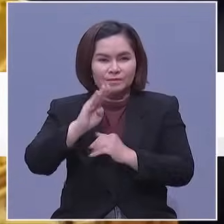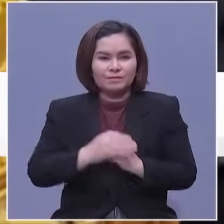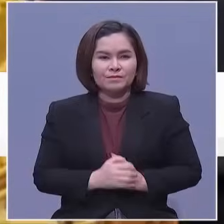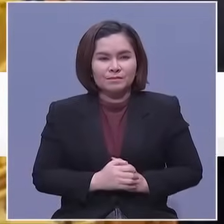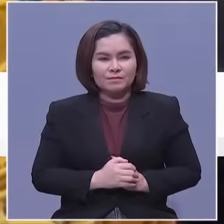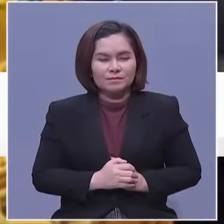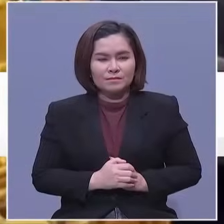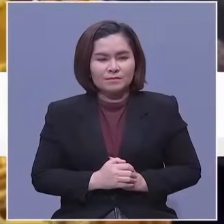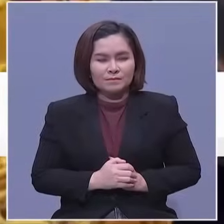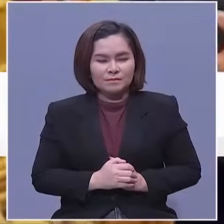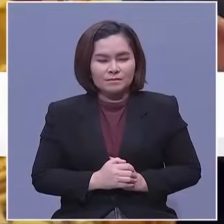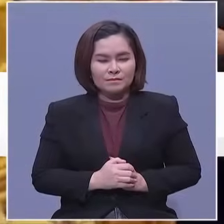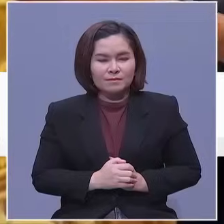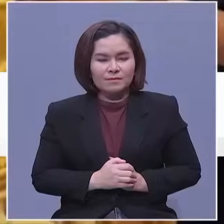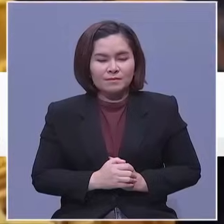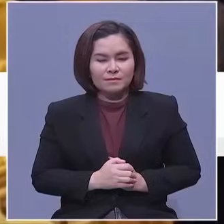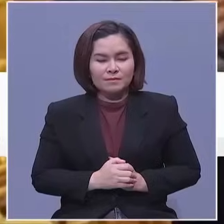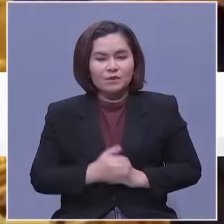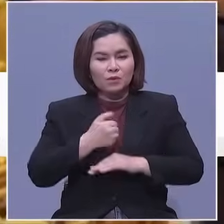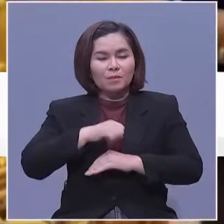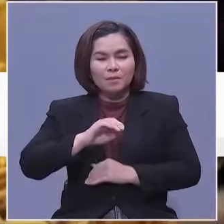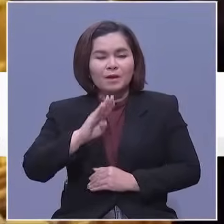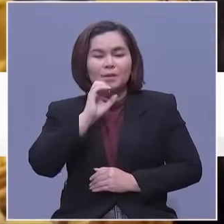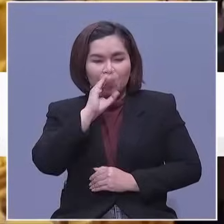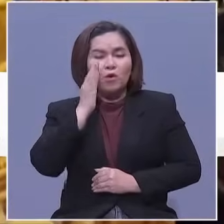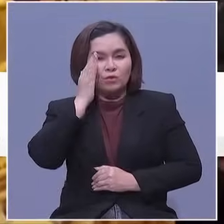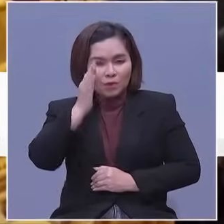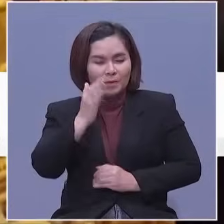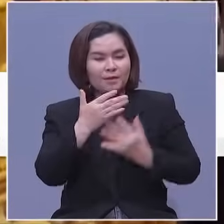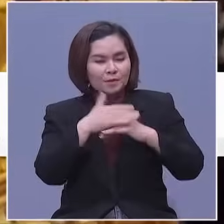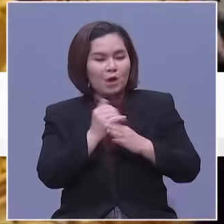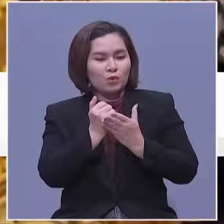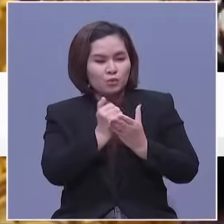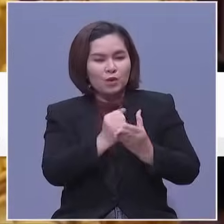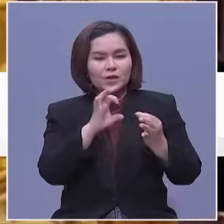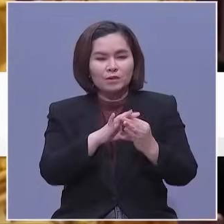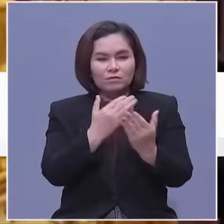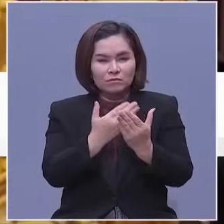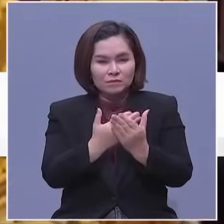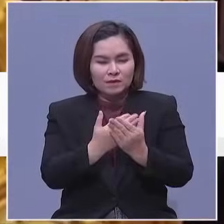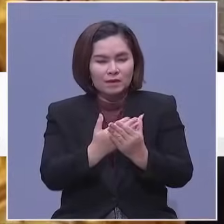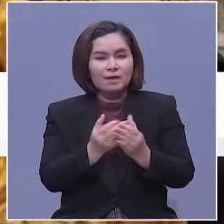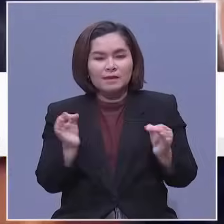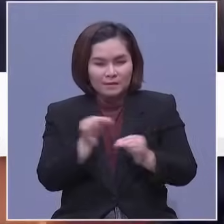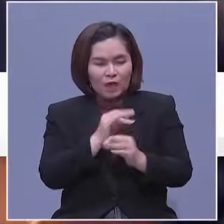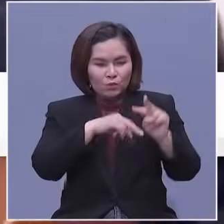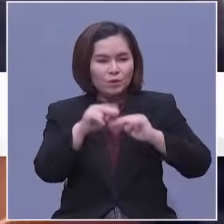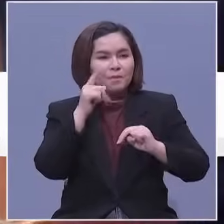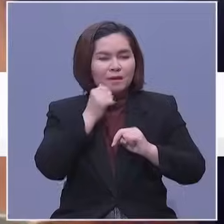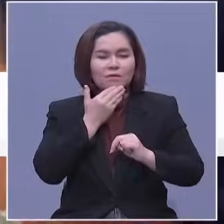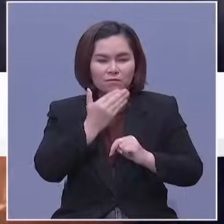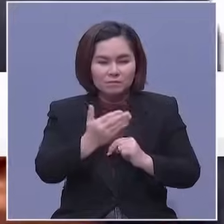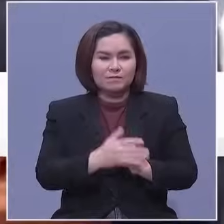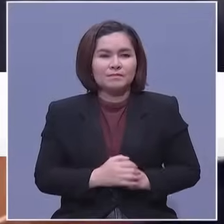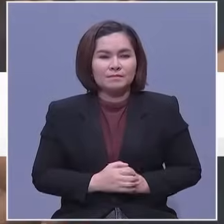ซึ่งทางนายจ้างเองก็บอกว่าต่อจากนี้ก็จะช่วยเหลือเรื่องของเงินแทนน้องตะวันด้วยนะ